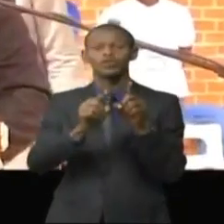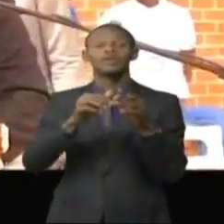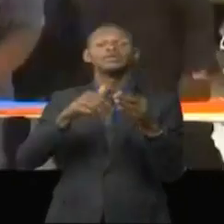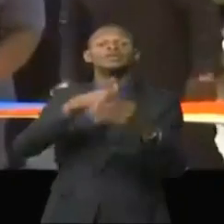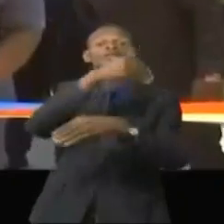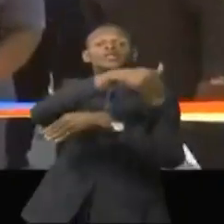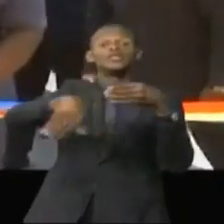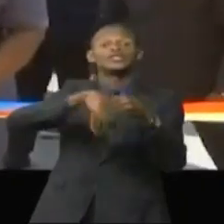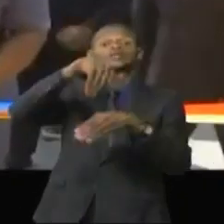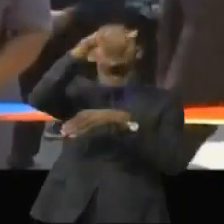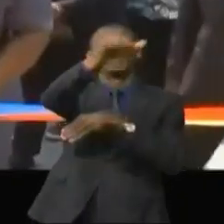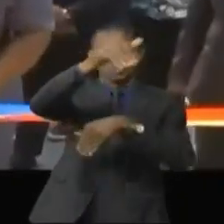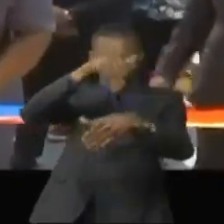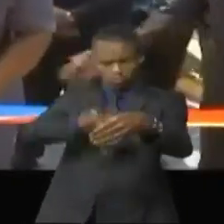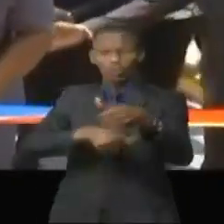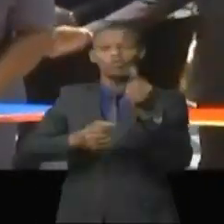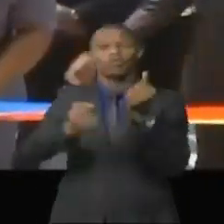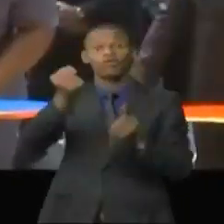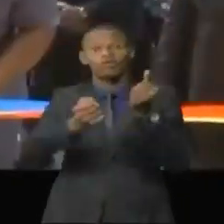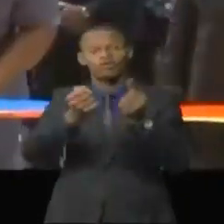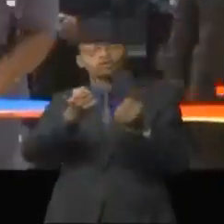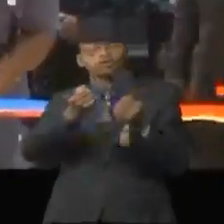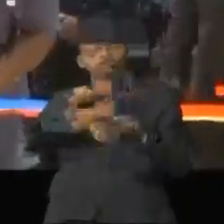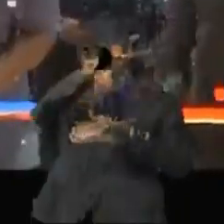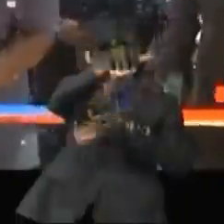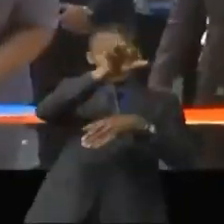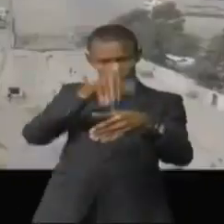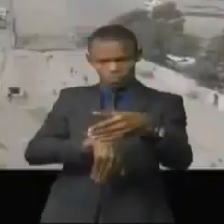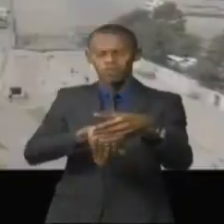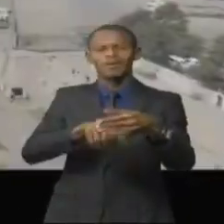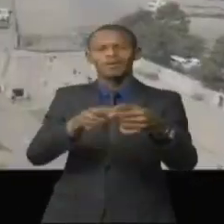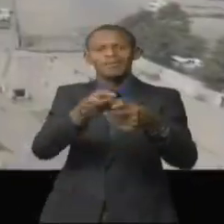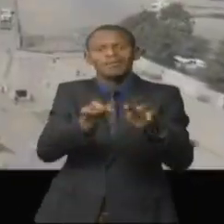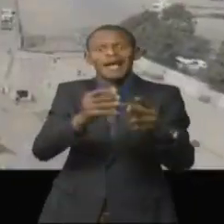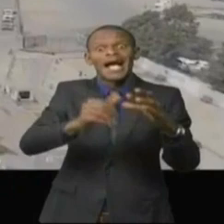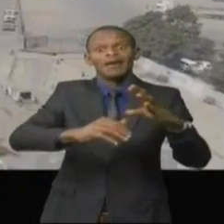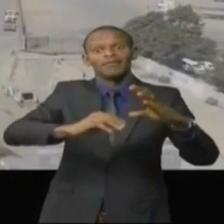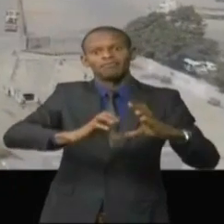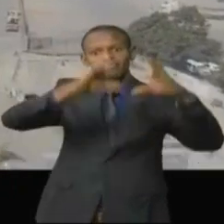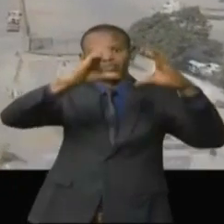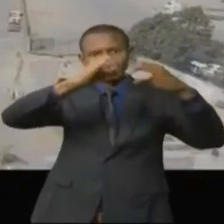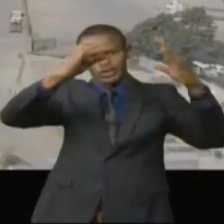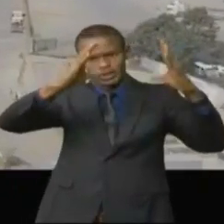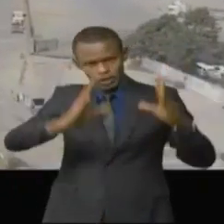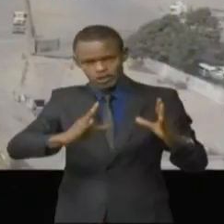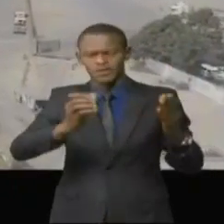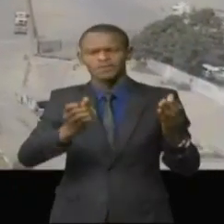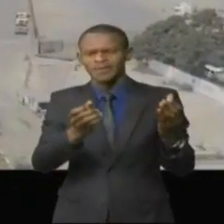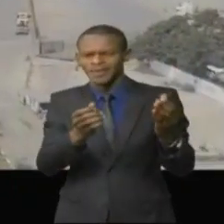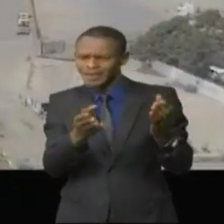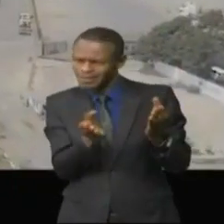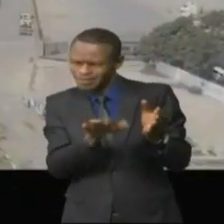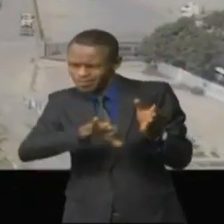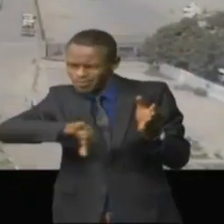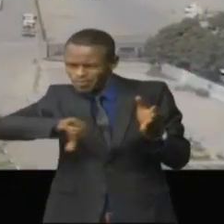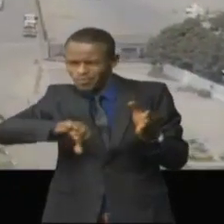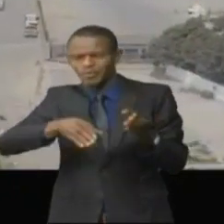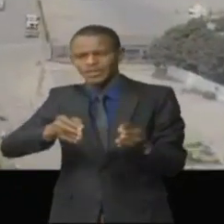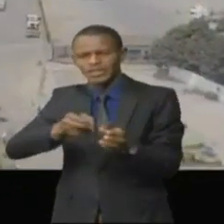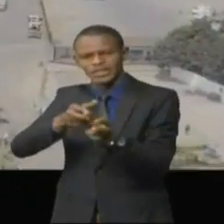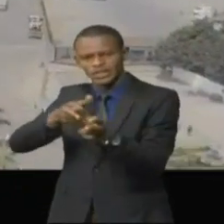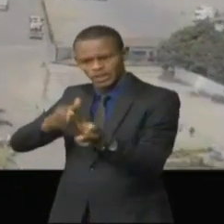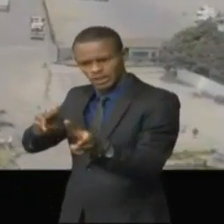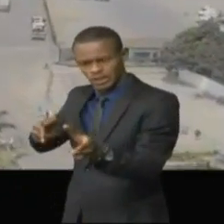revenu au garant de la nation d'inaugurer ce nouveau bâtiment. L'ouvrage comprend un parking d'une capacité de 1500 camions